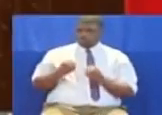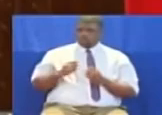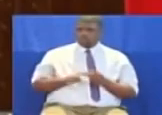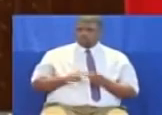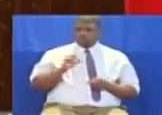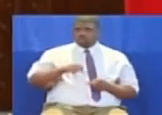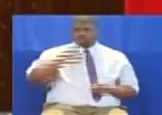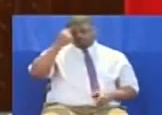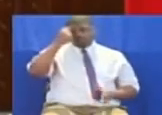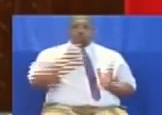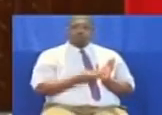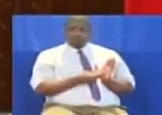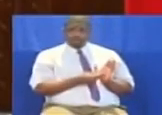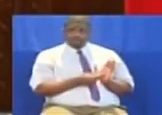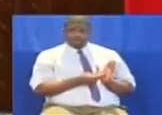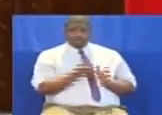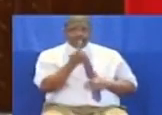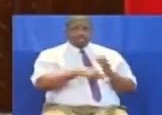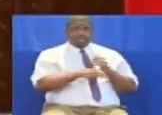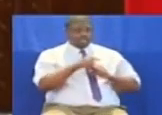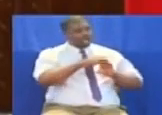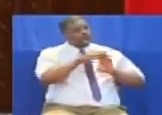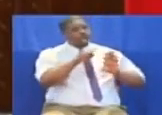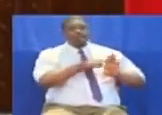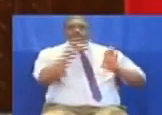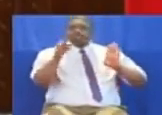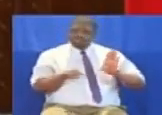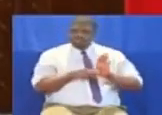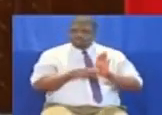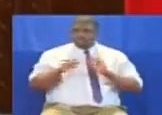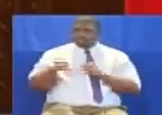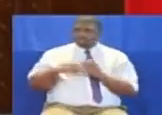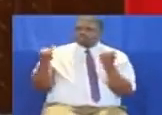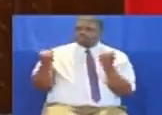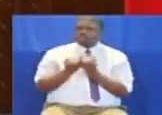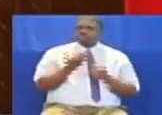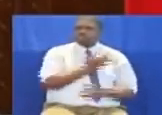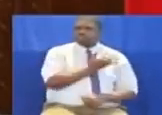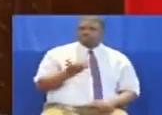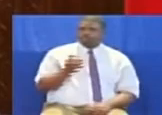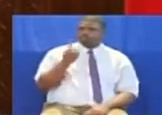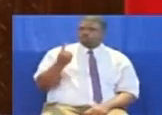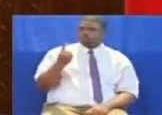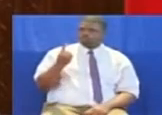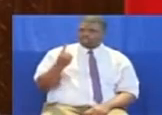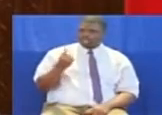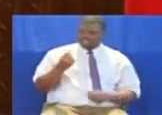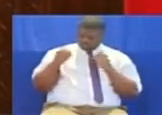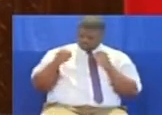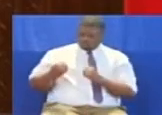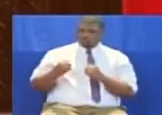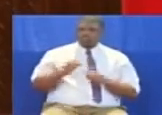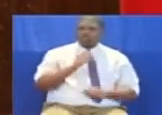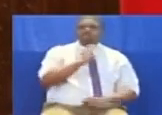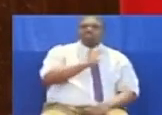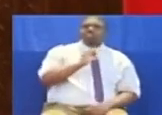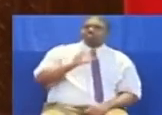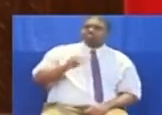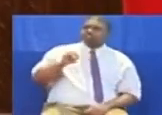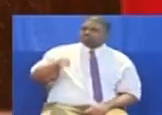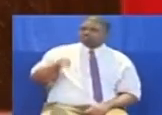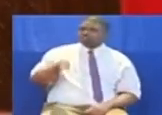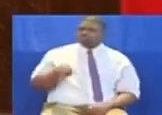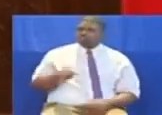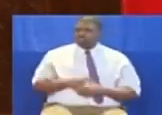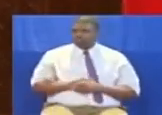maana katika Afrika taasisi namba moja imara ni Chama cha Mapinduzi.